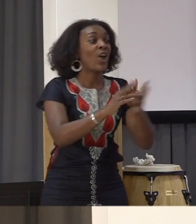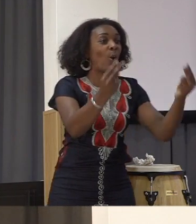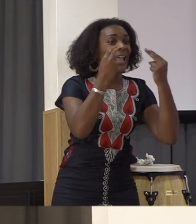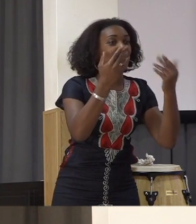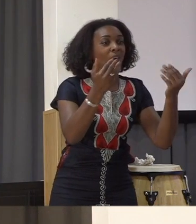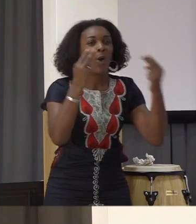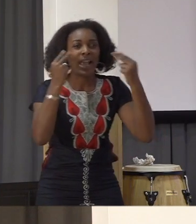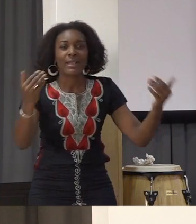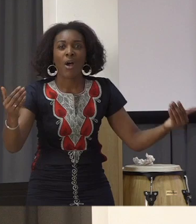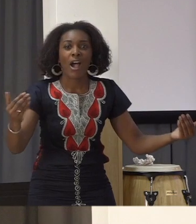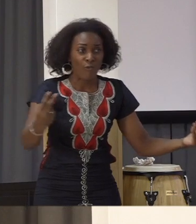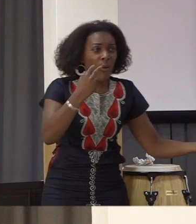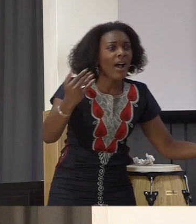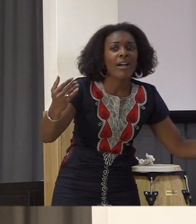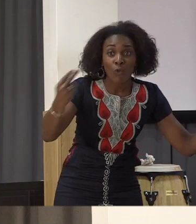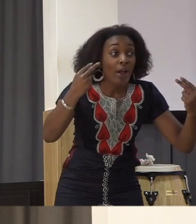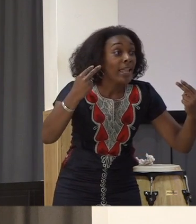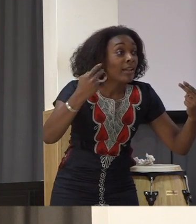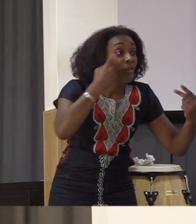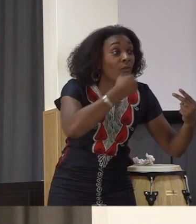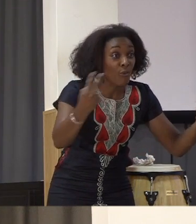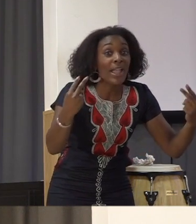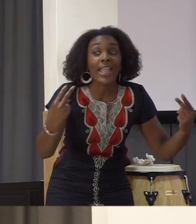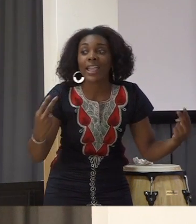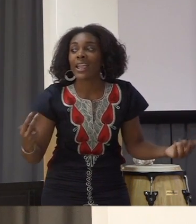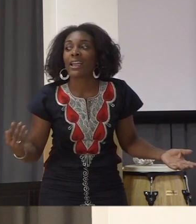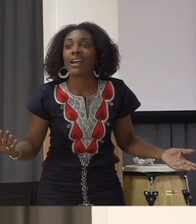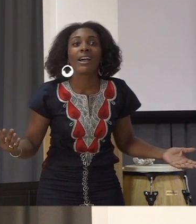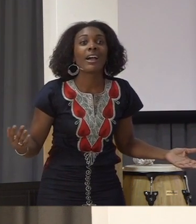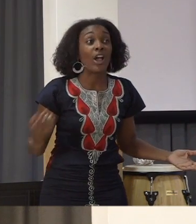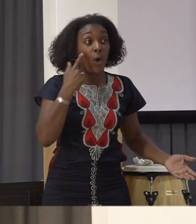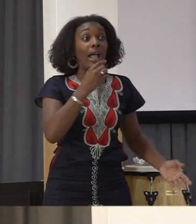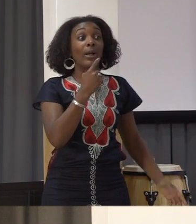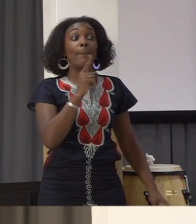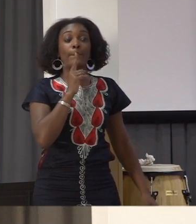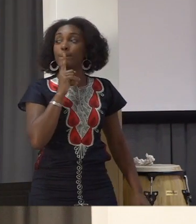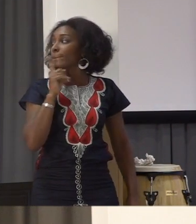Regardez-moi. Vous me voyez tous ou pas? Il y a des petits poteaux. Je vais rien dire.